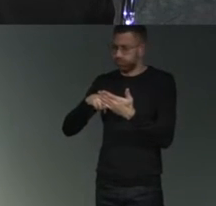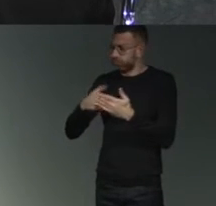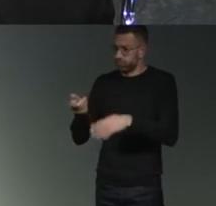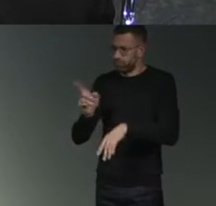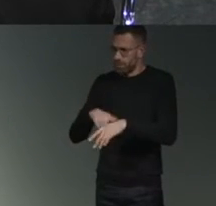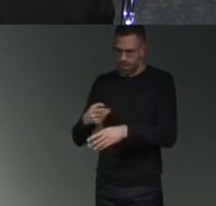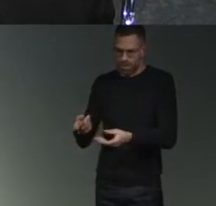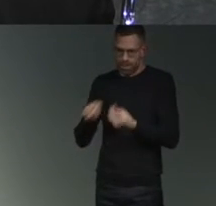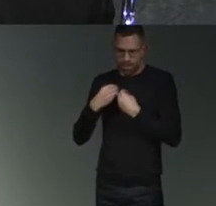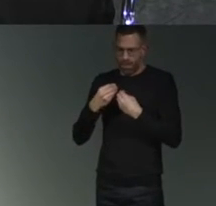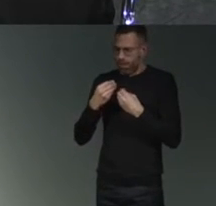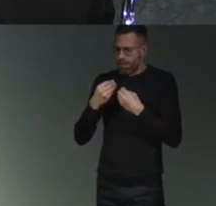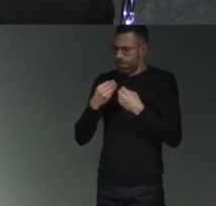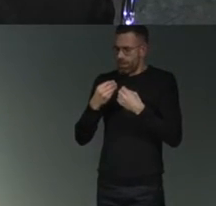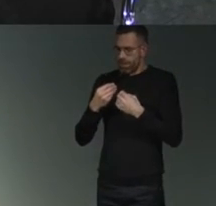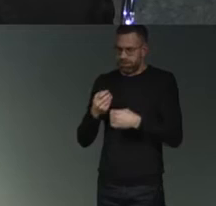bouleversé,